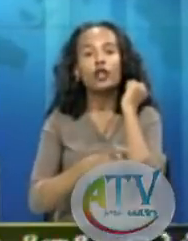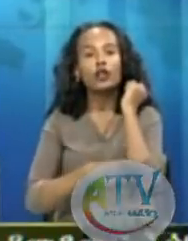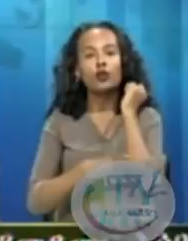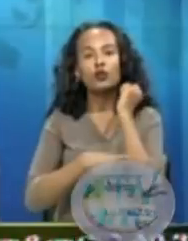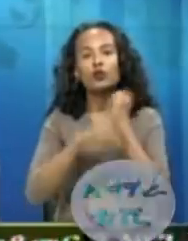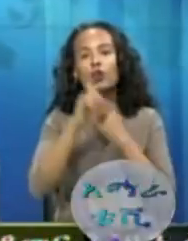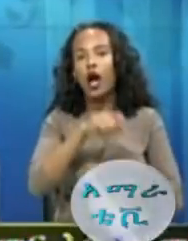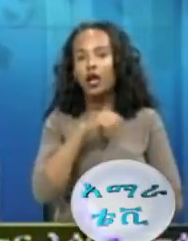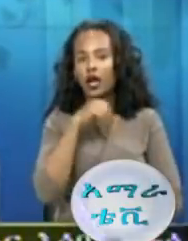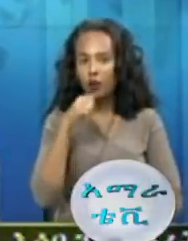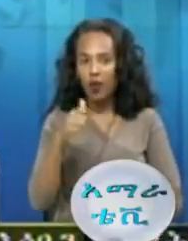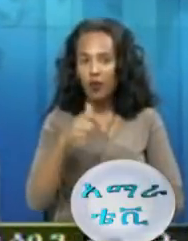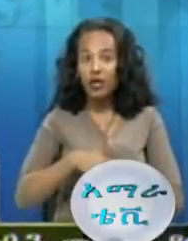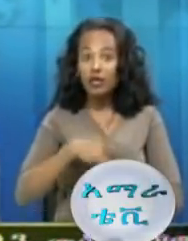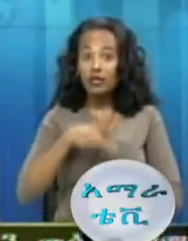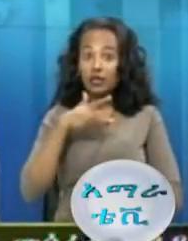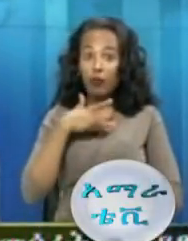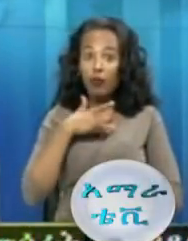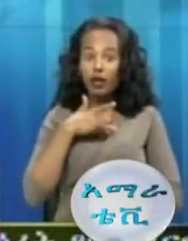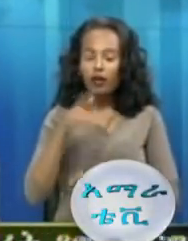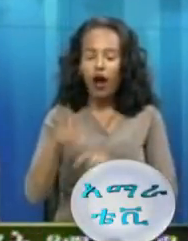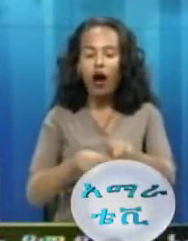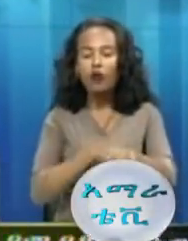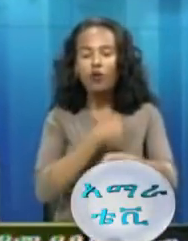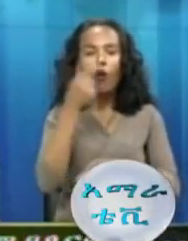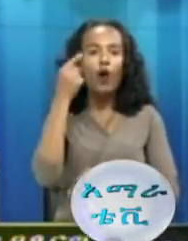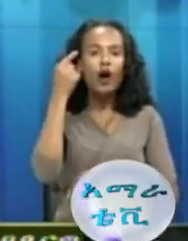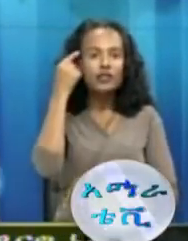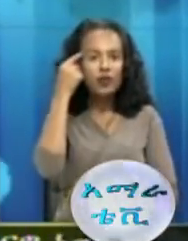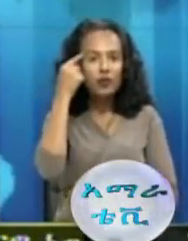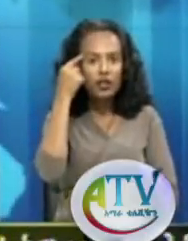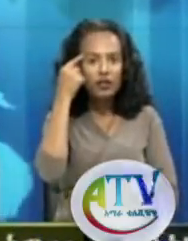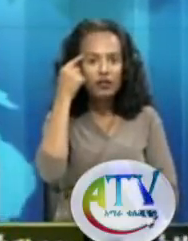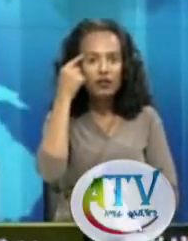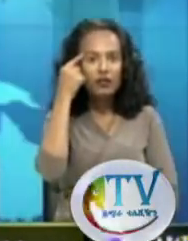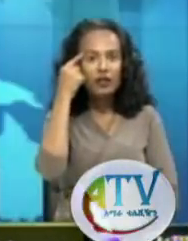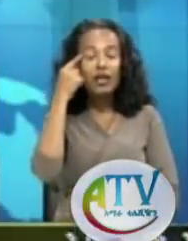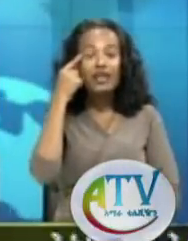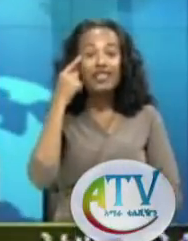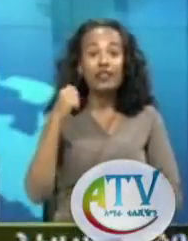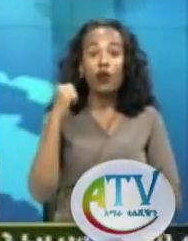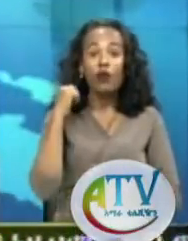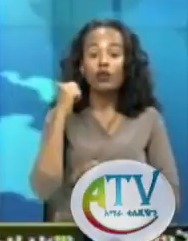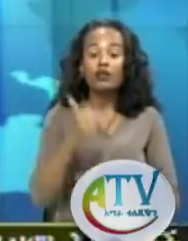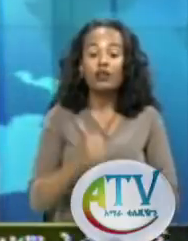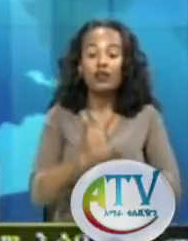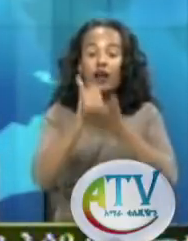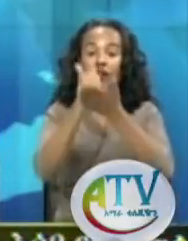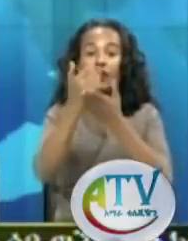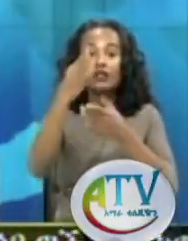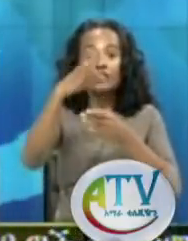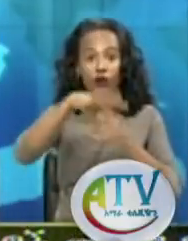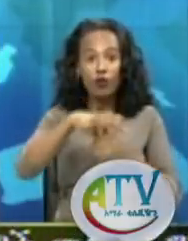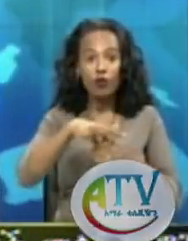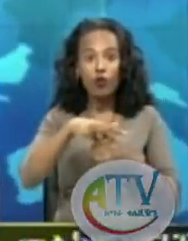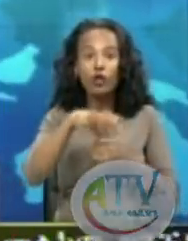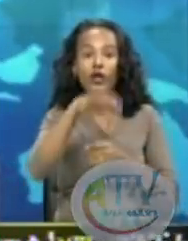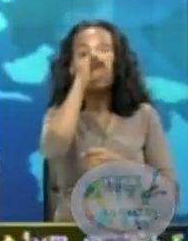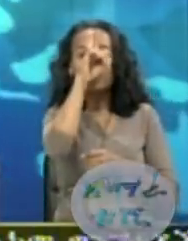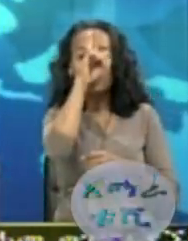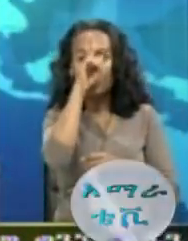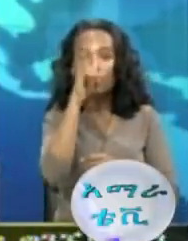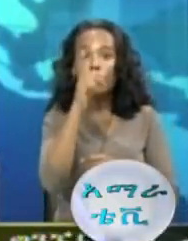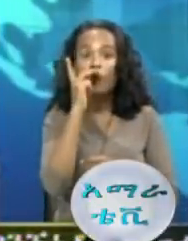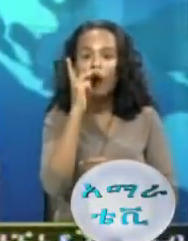አይገባም። ስሜት አርቆ አሳቢነትን፣ ግብታዊነት እርጋታን ሲተኩ ዝም ብሎ